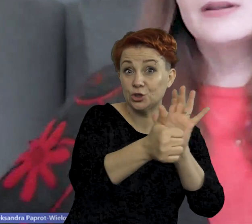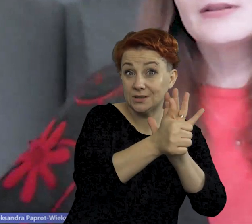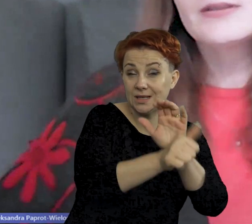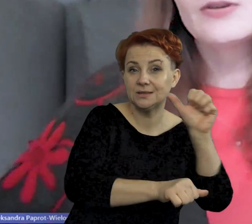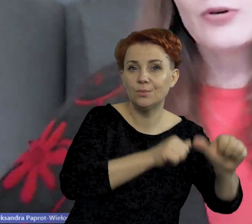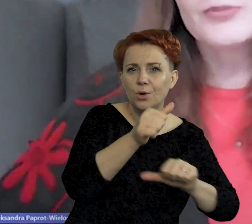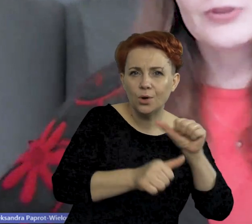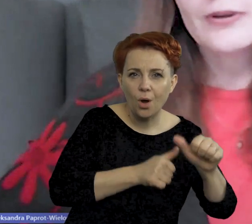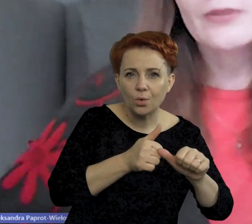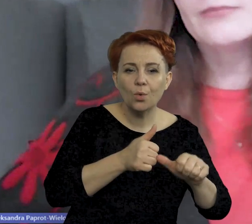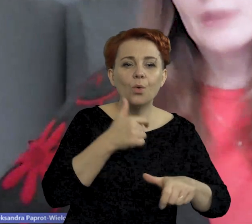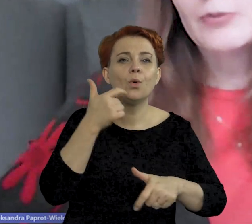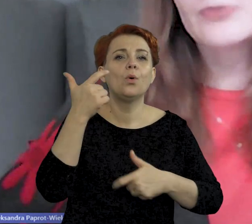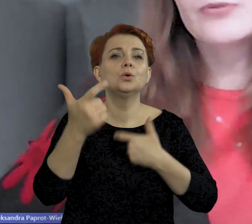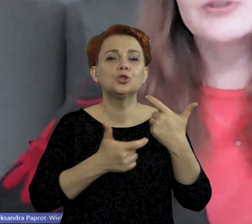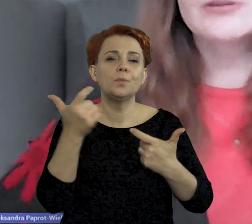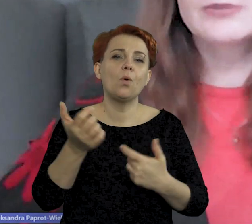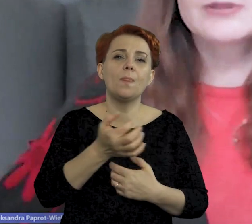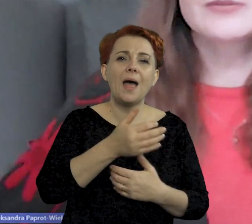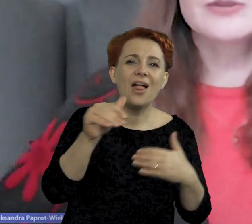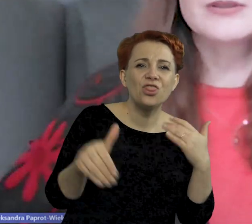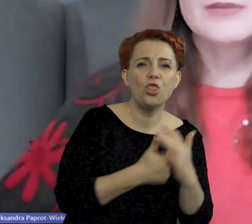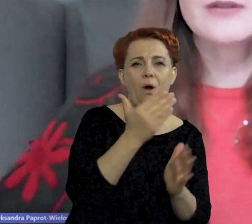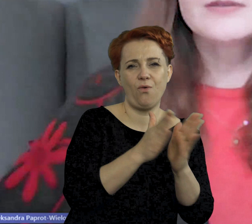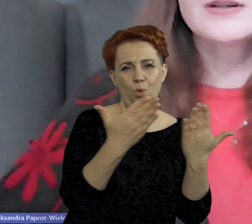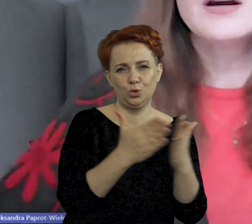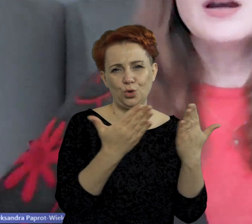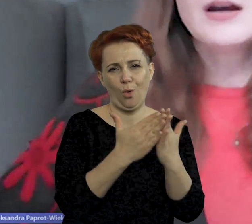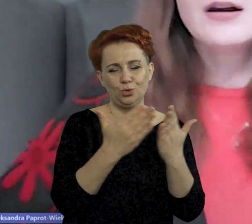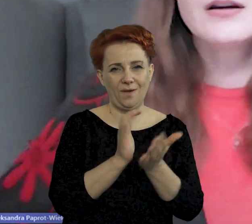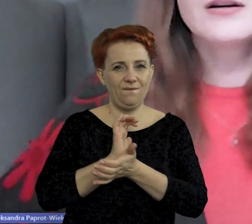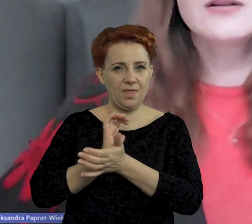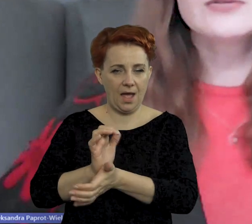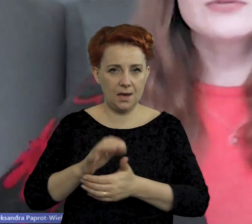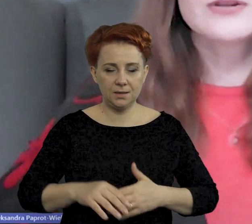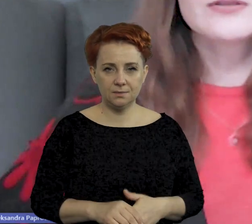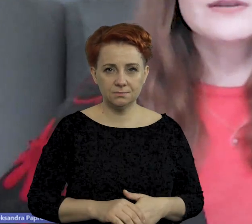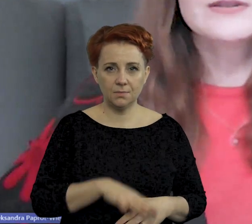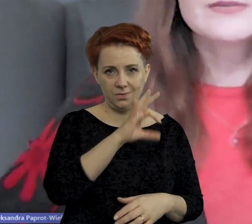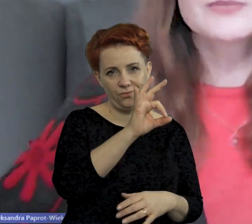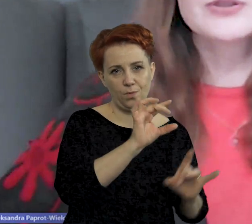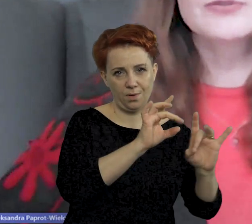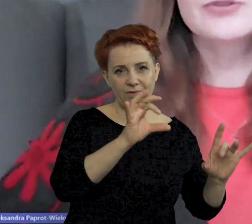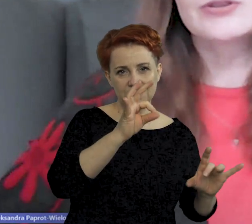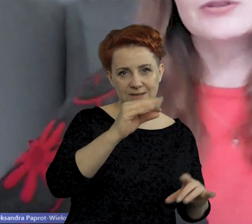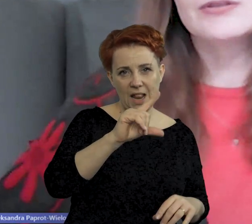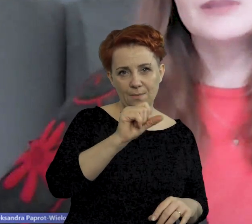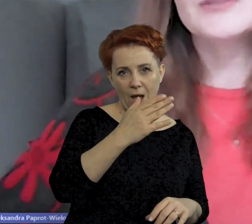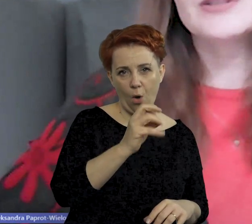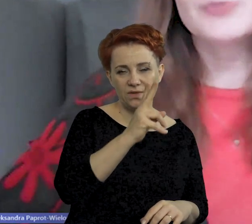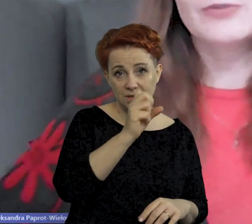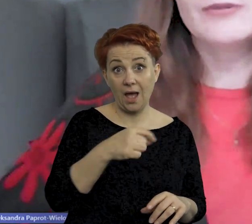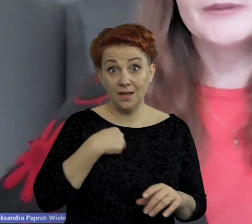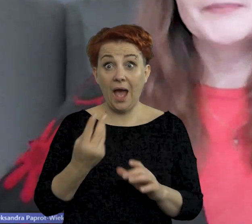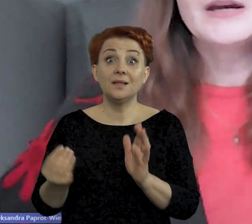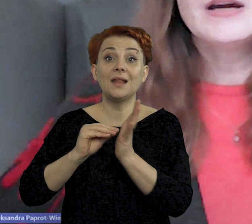dokonało reedycji Roku Obrzędowego na Pomorzu, również autorstwa Bożeny Stelmachowskiej, do którego to wydawnictwo miałam przyjemność też